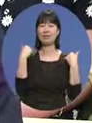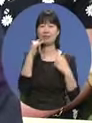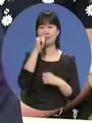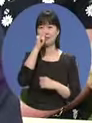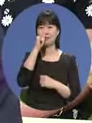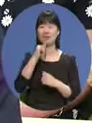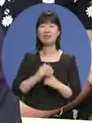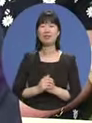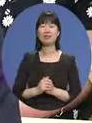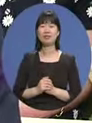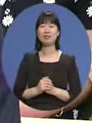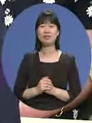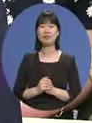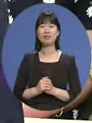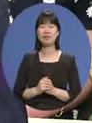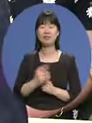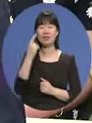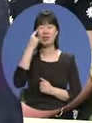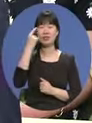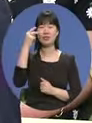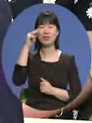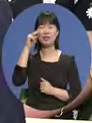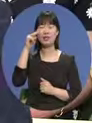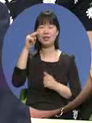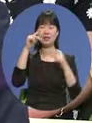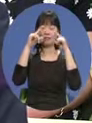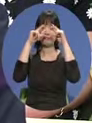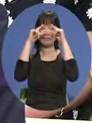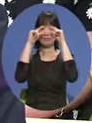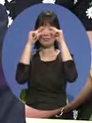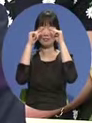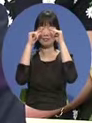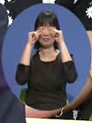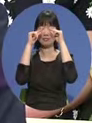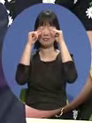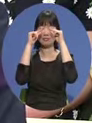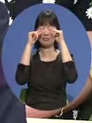펴시고요. 그리고 눈을 살며시 감아주시고